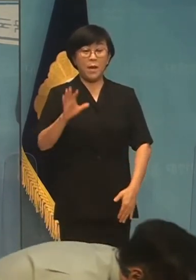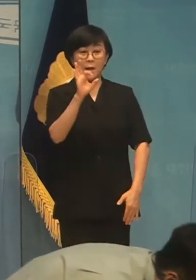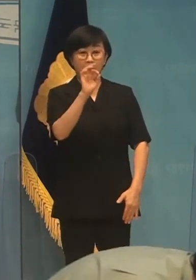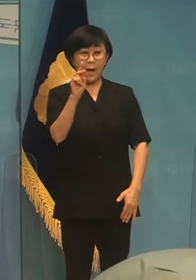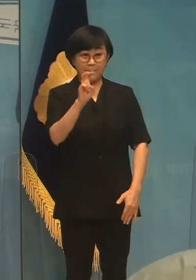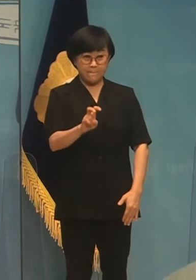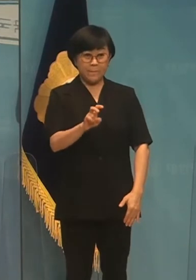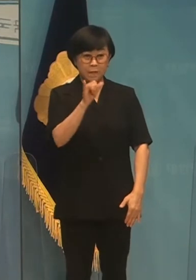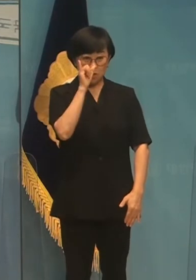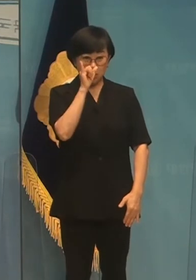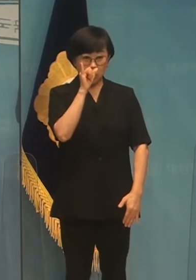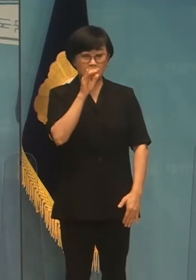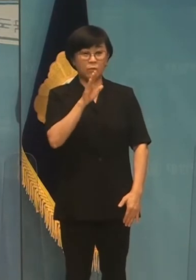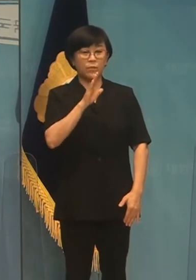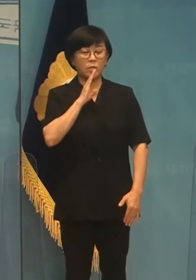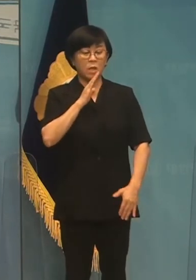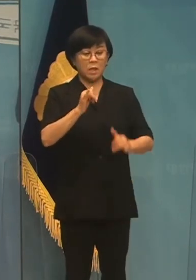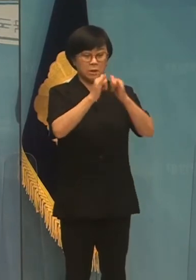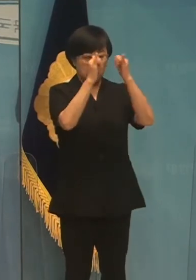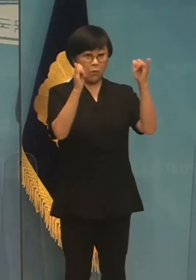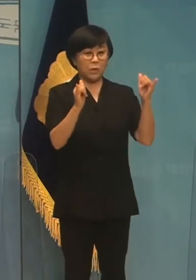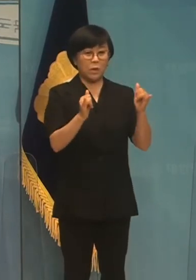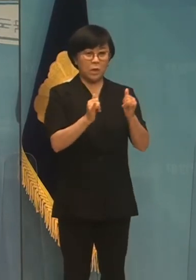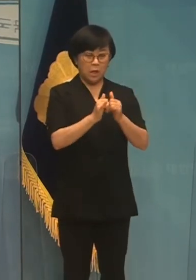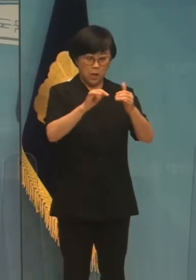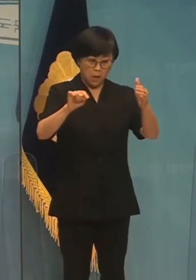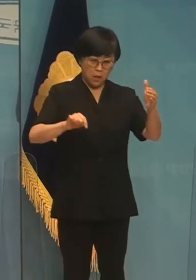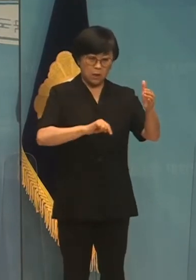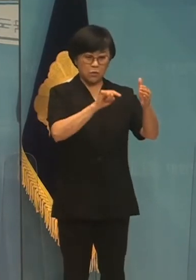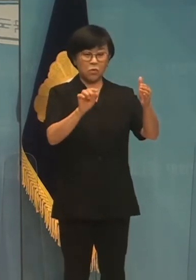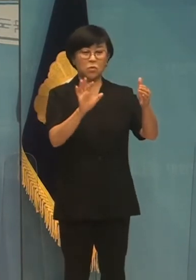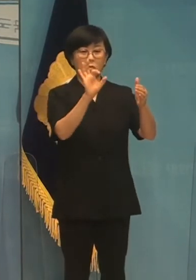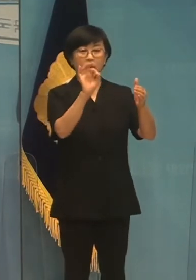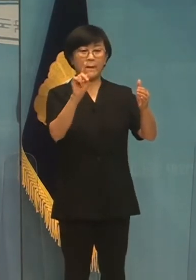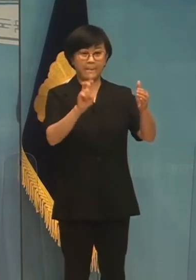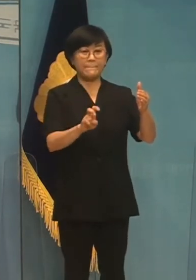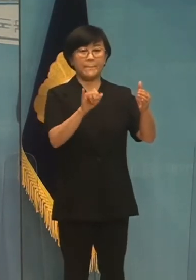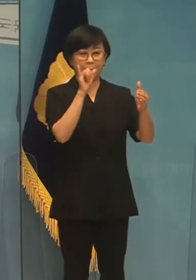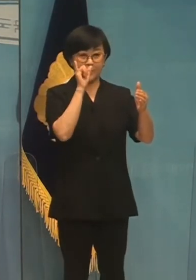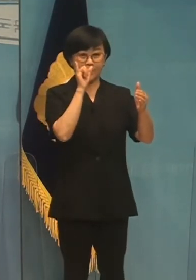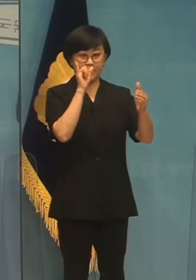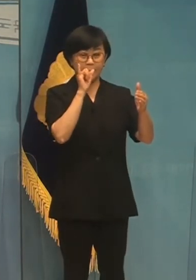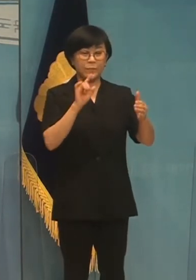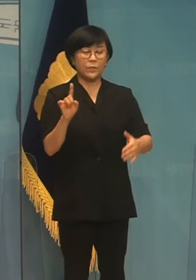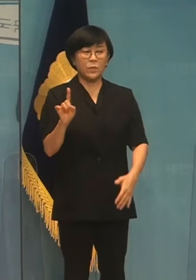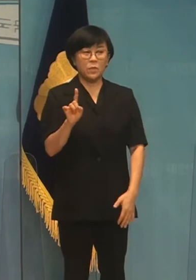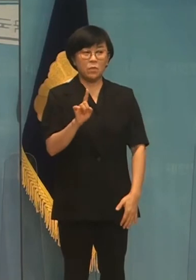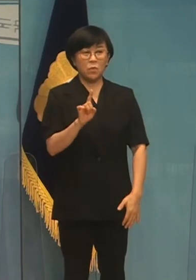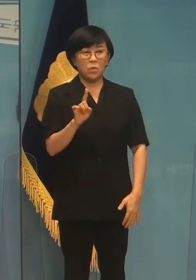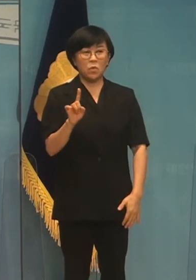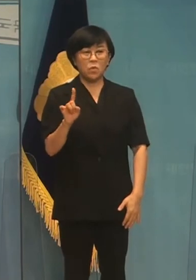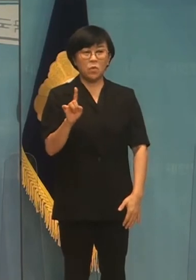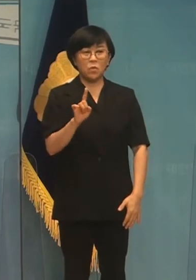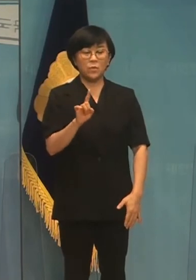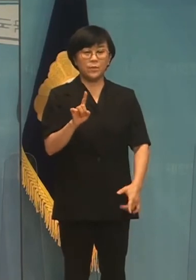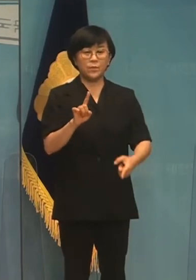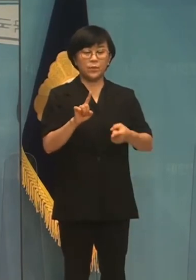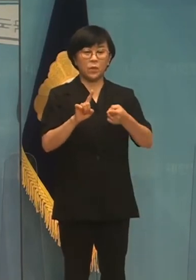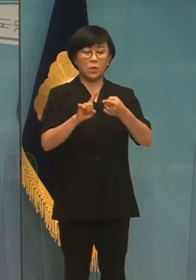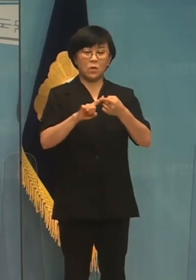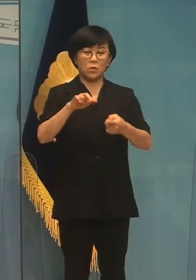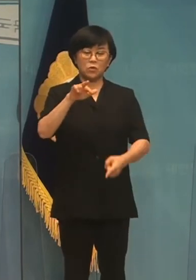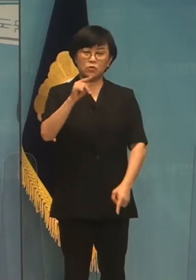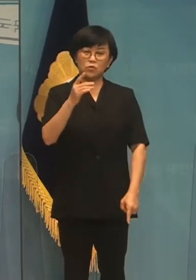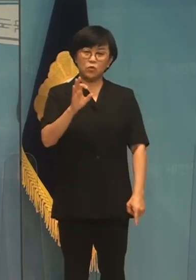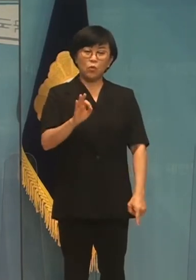있는 것처럼 우리 사회에도 암세포가 있습니다. 그것은 바로